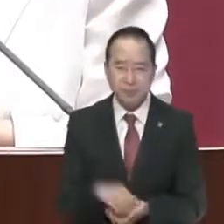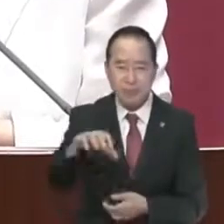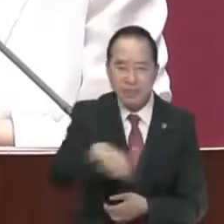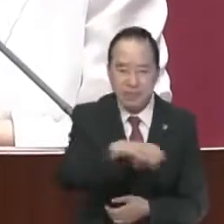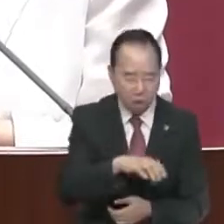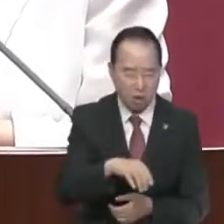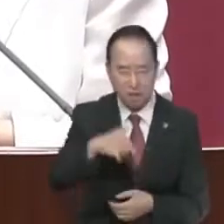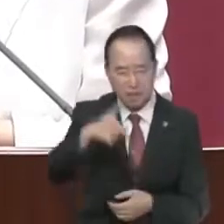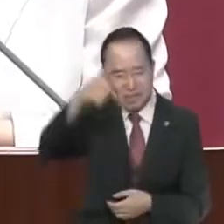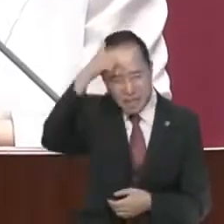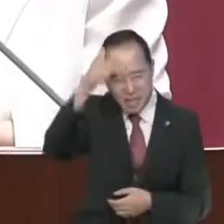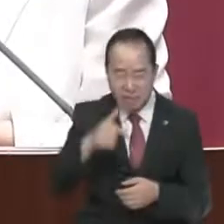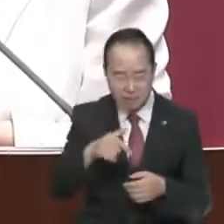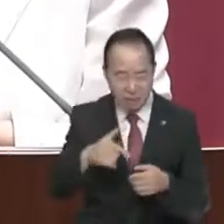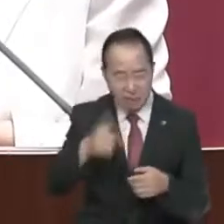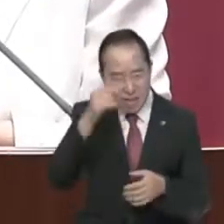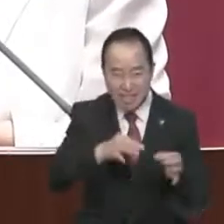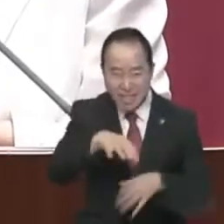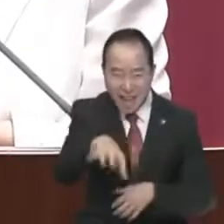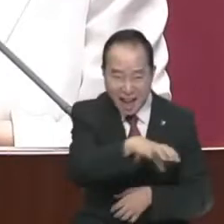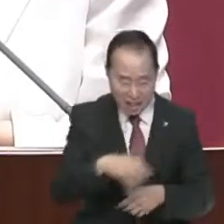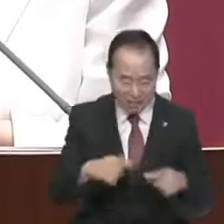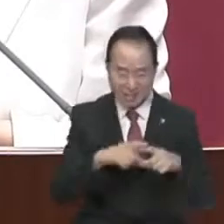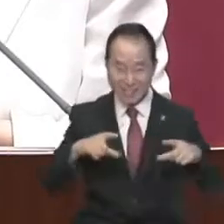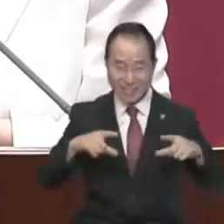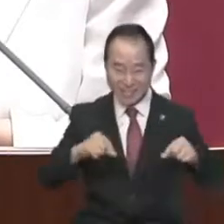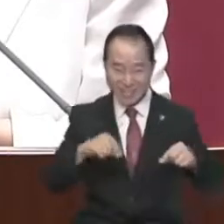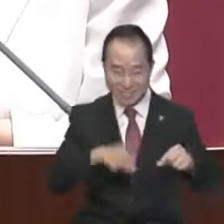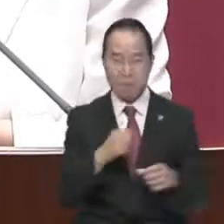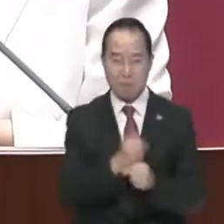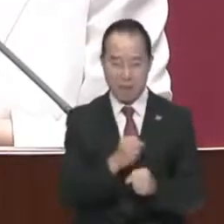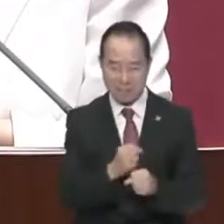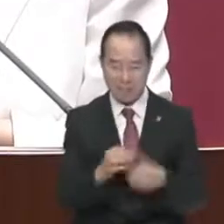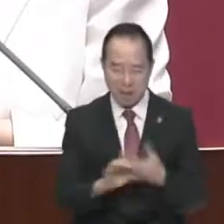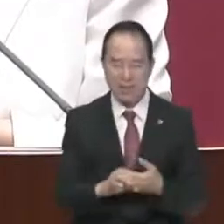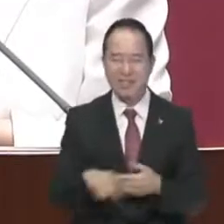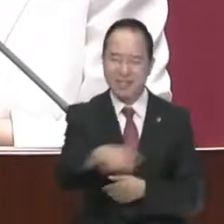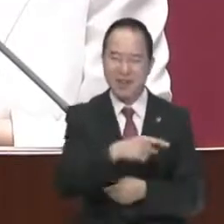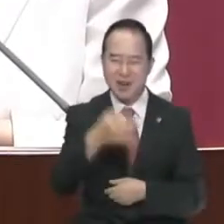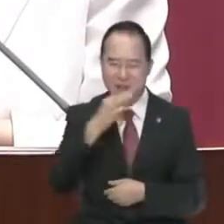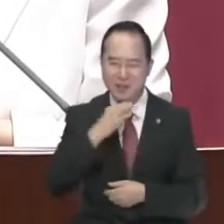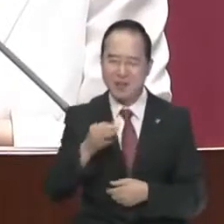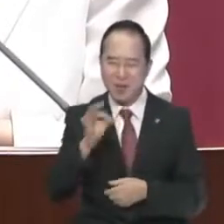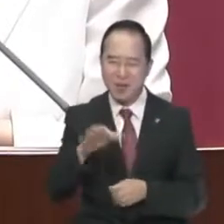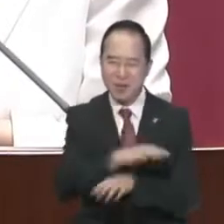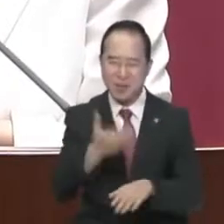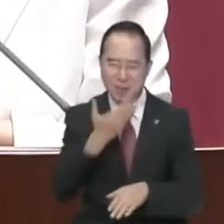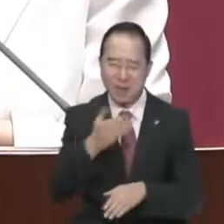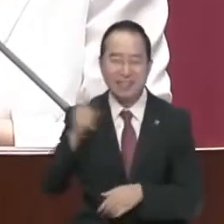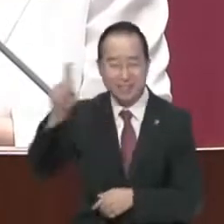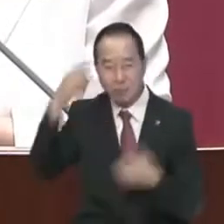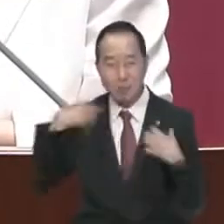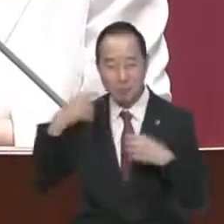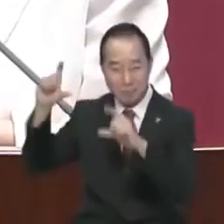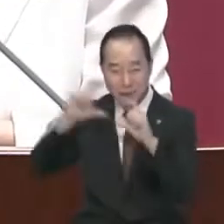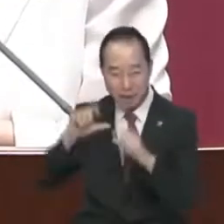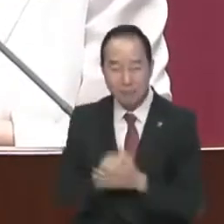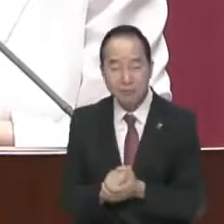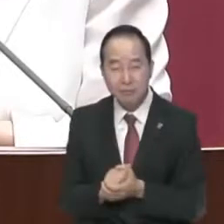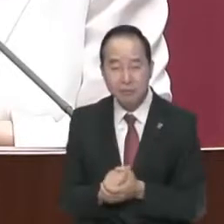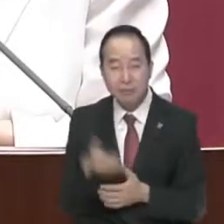돌아가고 오히려 자영업자에게 도움이 된다라는 주장을 하기도 했습니다. 1차 긴급재난지원금 지급 당시보다 더욱더